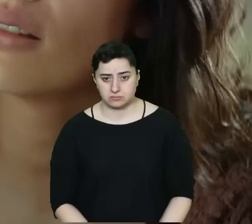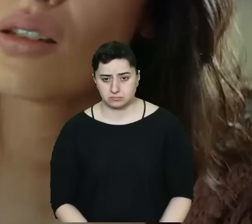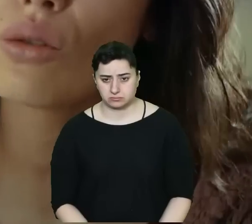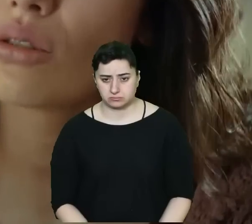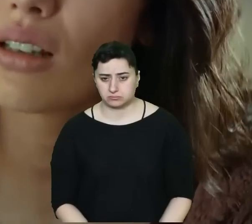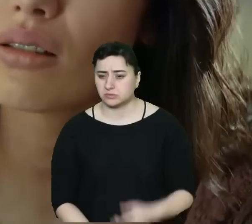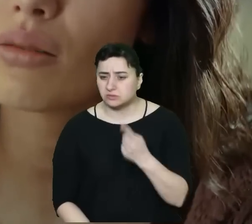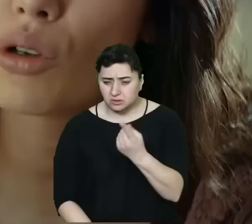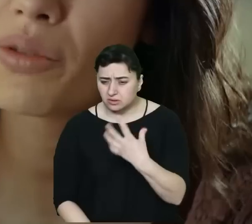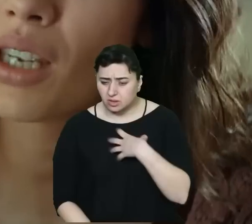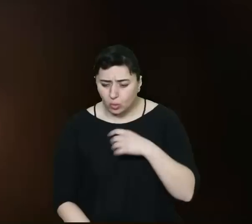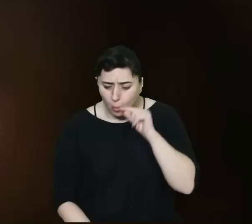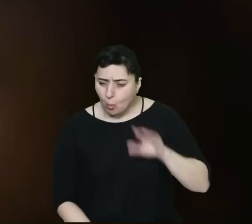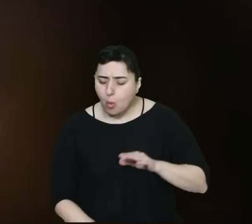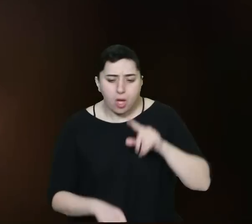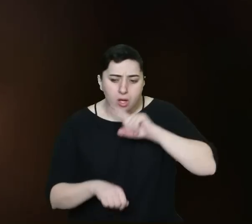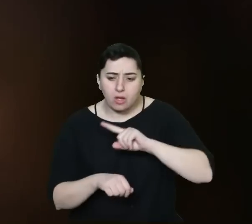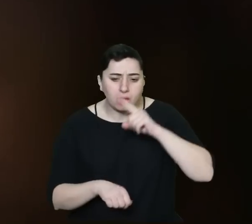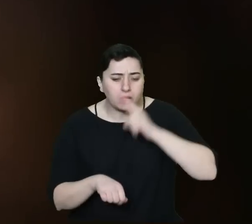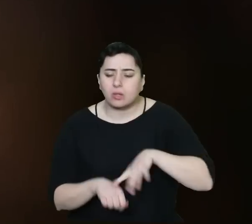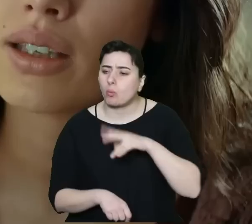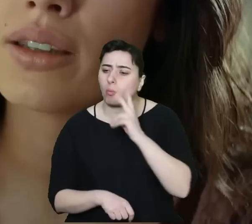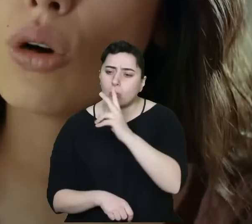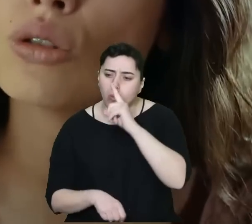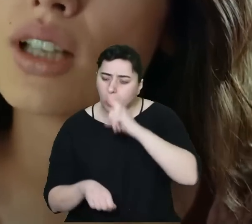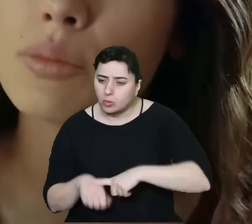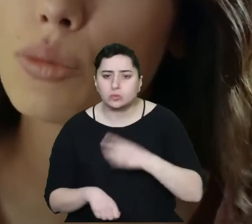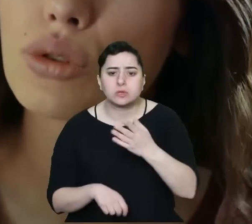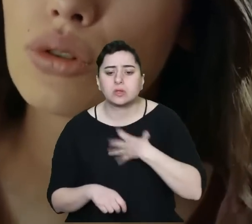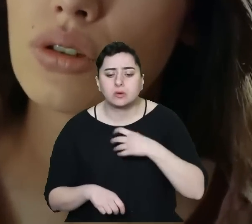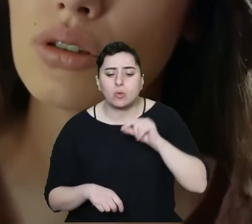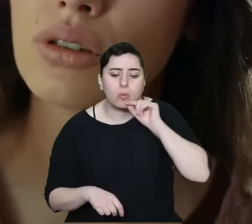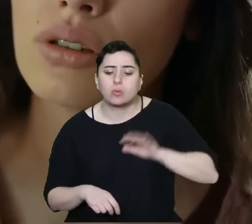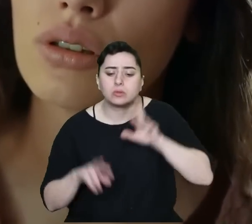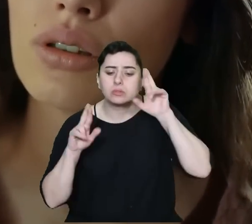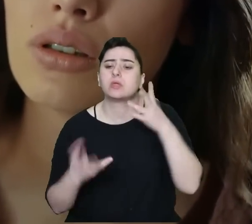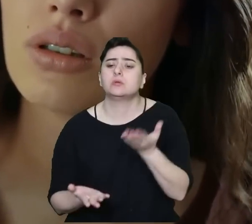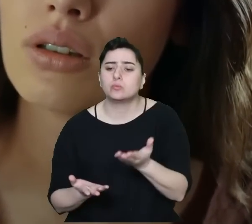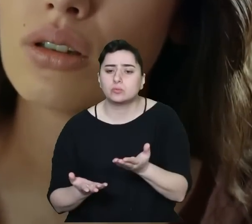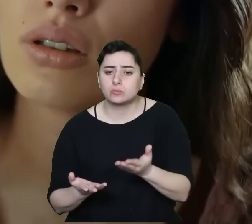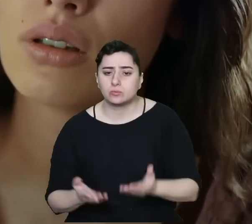sen nasıl olur da böyle bir şeye inanırsın? Kendi oğlunu tanımıyor musun?